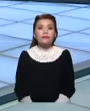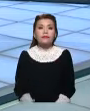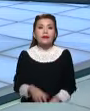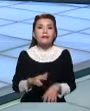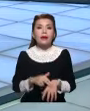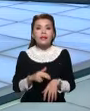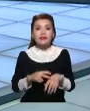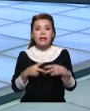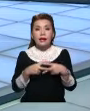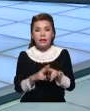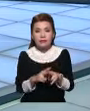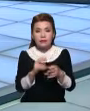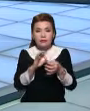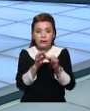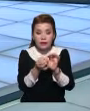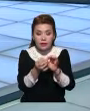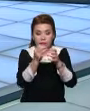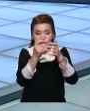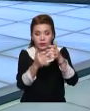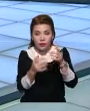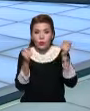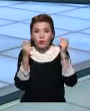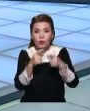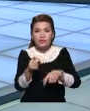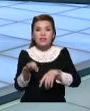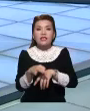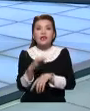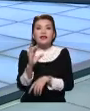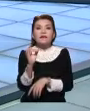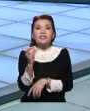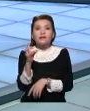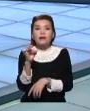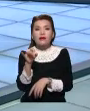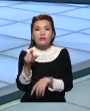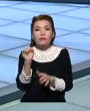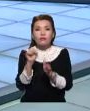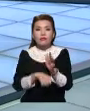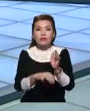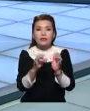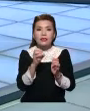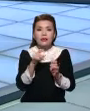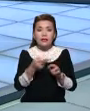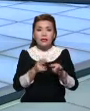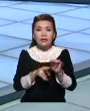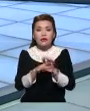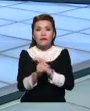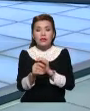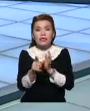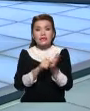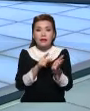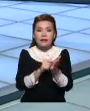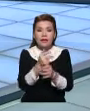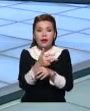Полиция Астаны раскрыла некоторые подробности расследования убийства супруги Бишимбаева Салтанат Нукеновой. Так, следователи изъяли записи с